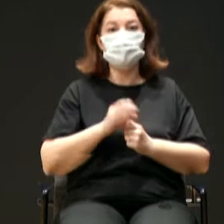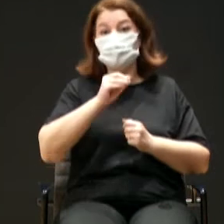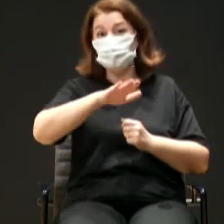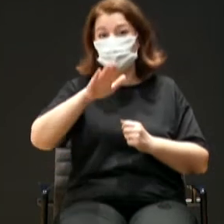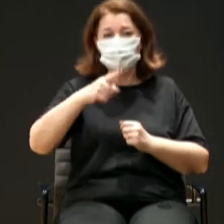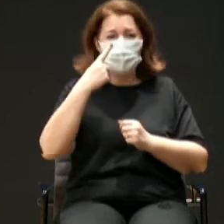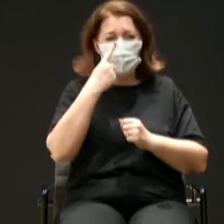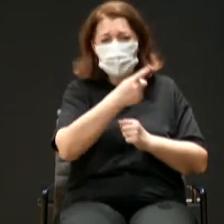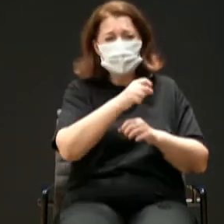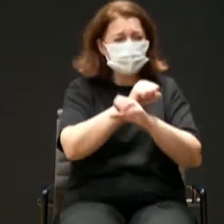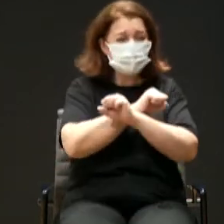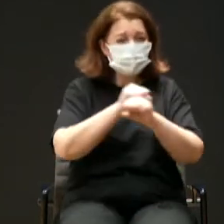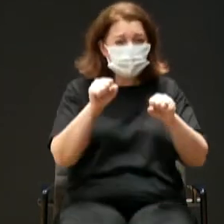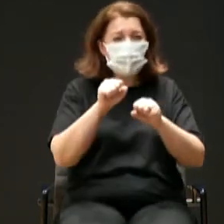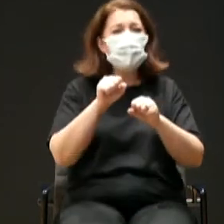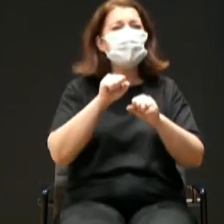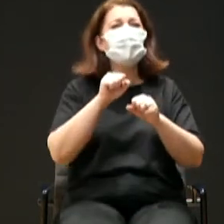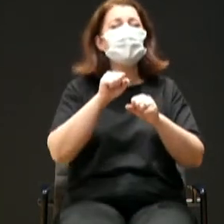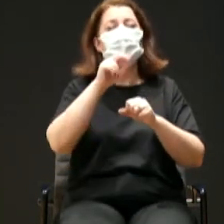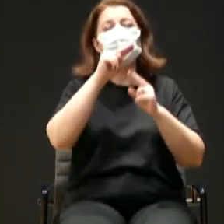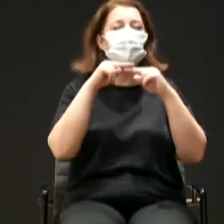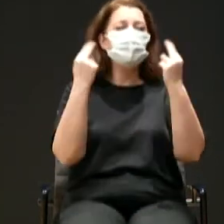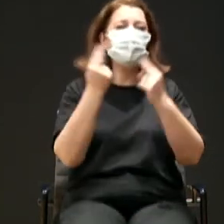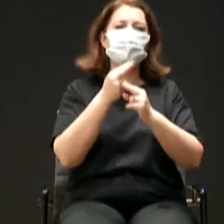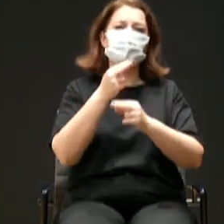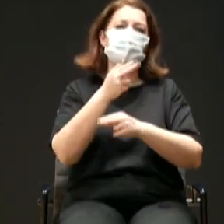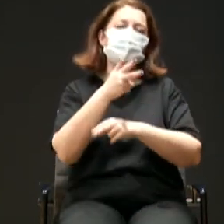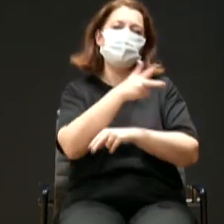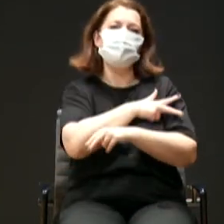çocuk istismarında dünyada 3. sıradayız maalesef.